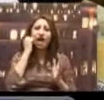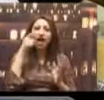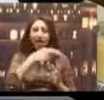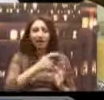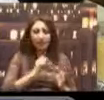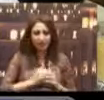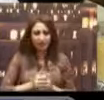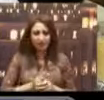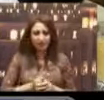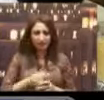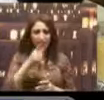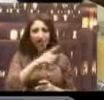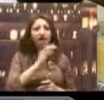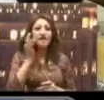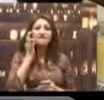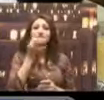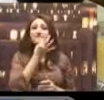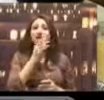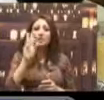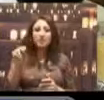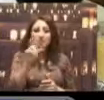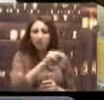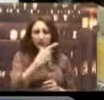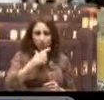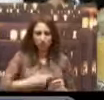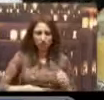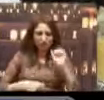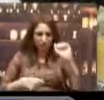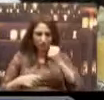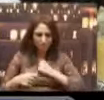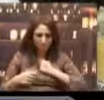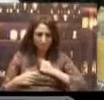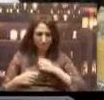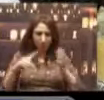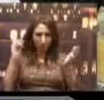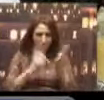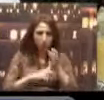ده انت عامله لنفسك، او في حاجه في تشابه بين الشخصيه وبين حياتك انت